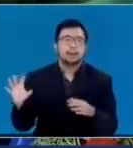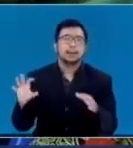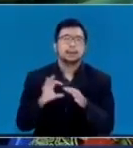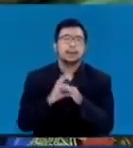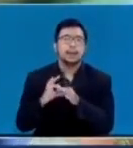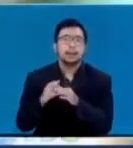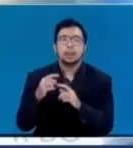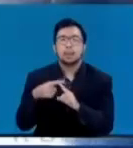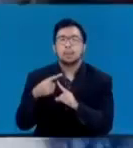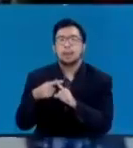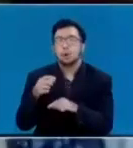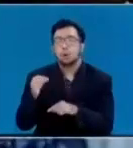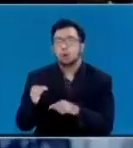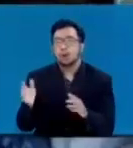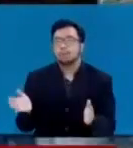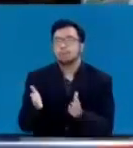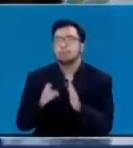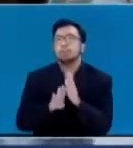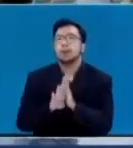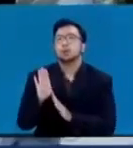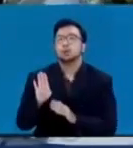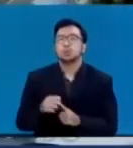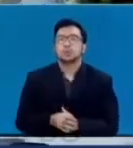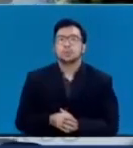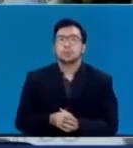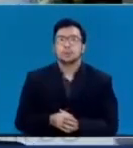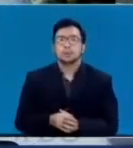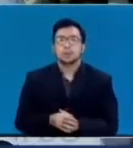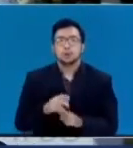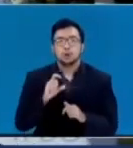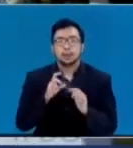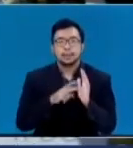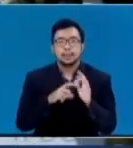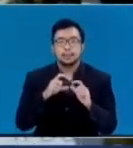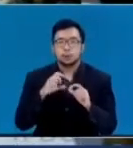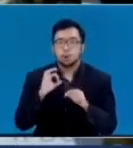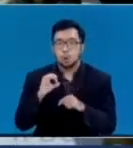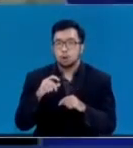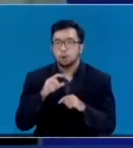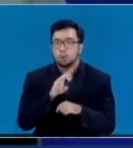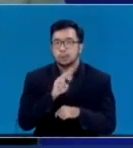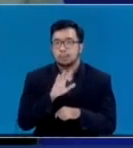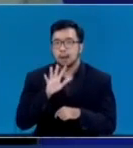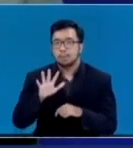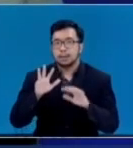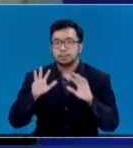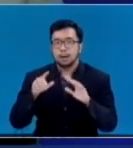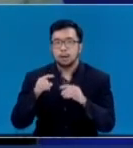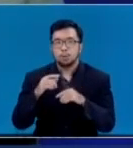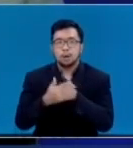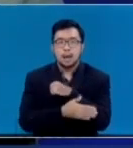kemajuan kotanya sendiri. Saat ini, UNESCO telah menjalin lebih dari 295 kota dari 90 negara di